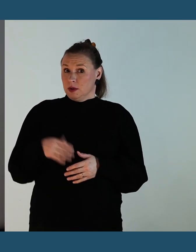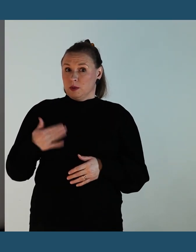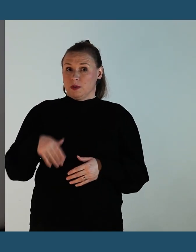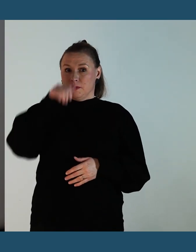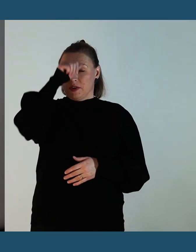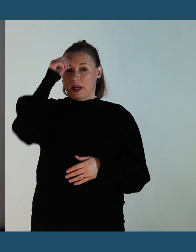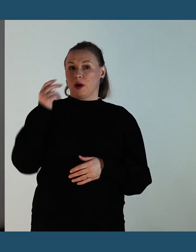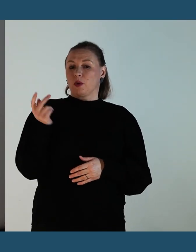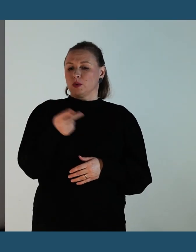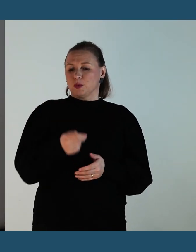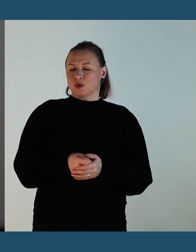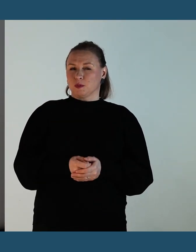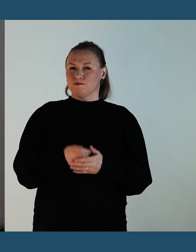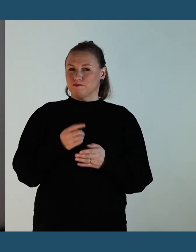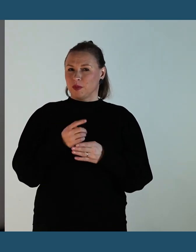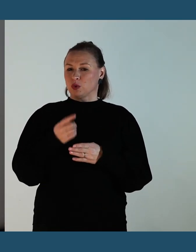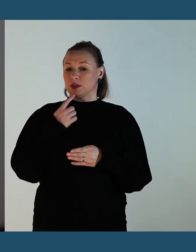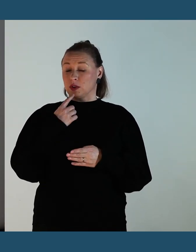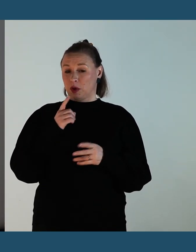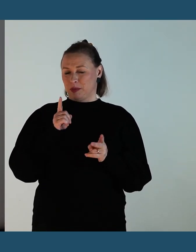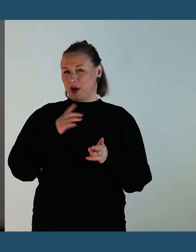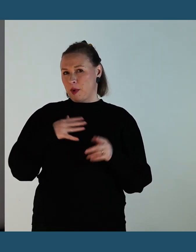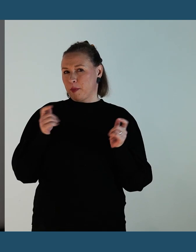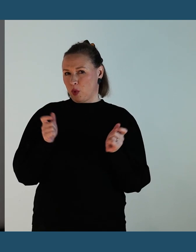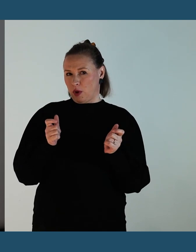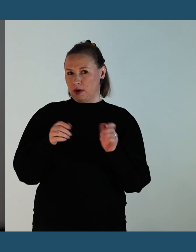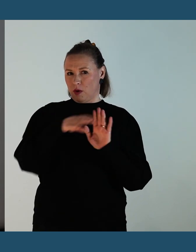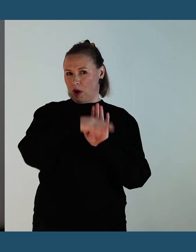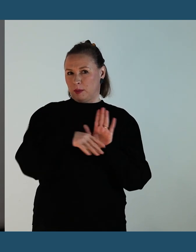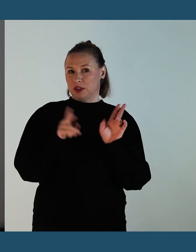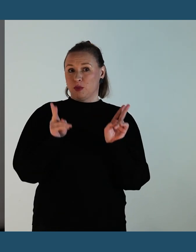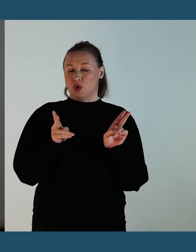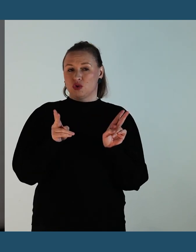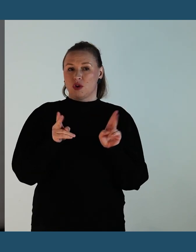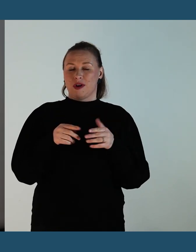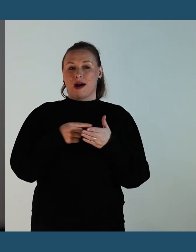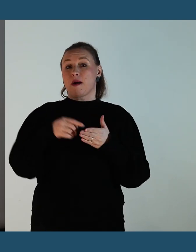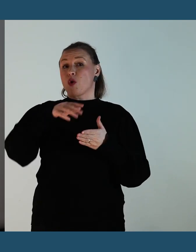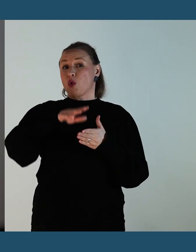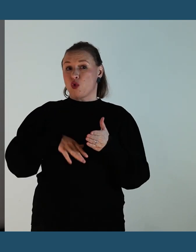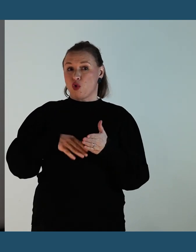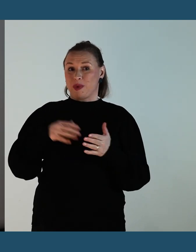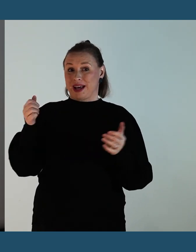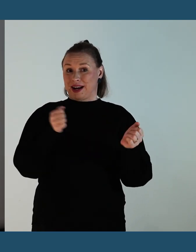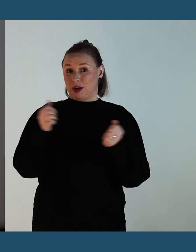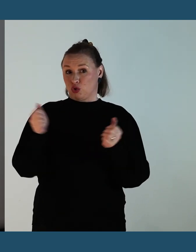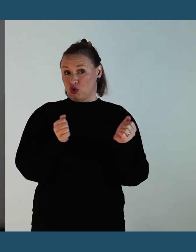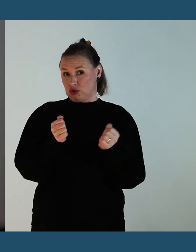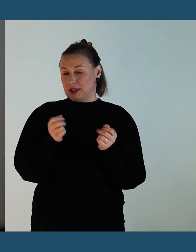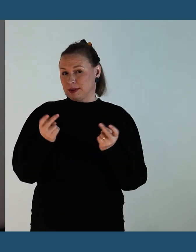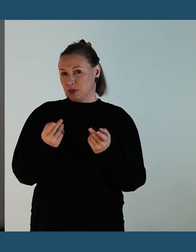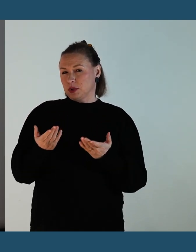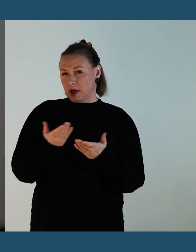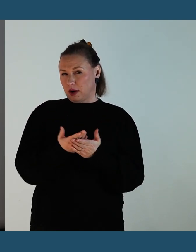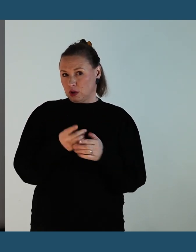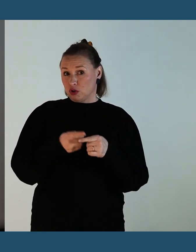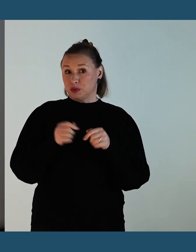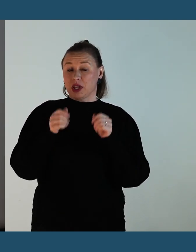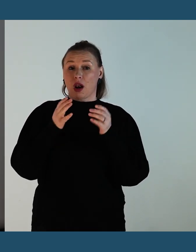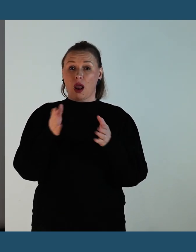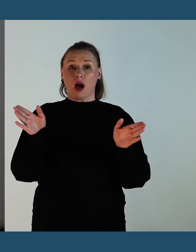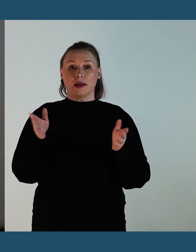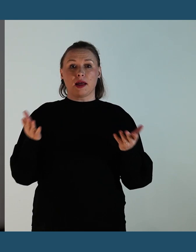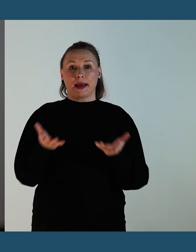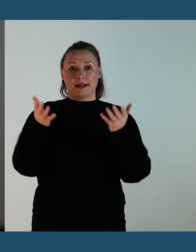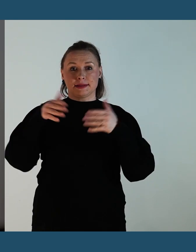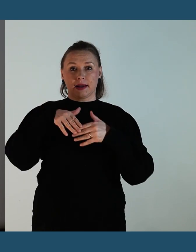tähän tarjotaan, ja mikä on myös meidänkin puolueen ohjelmassa, on tämä anonyymi rekrytointi, ja että sitä pitäisi laajentaa ja edistää enemmän. Ja